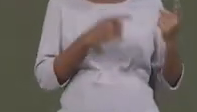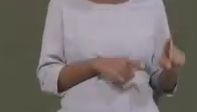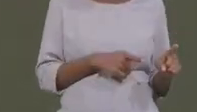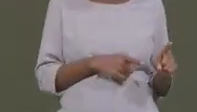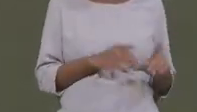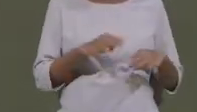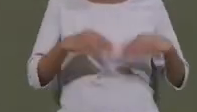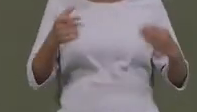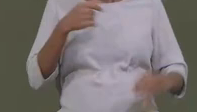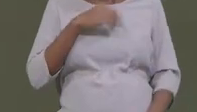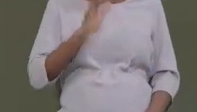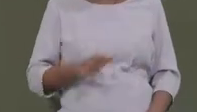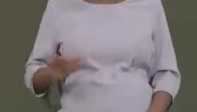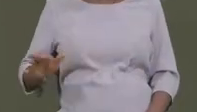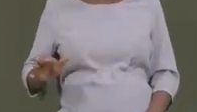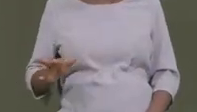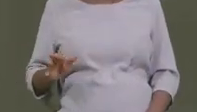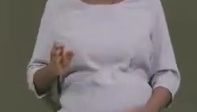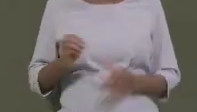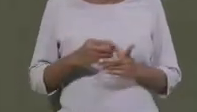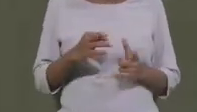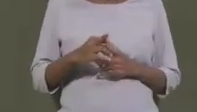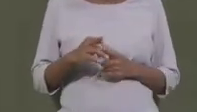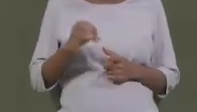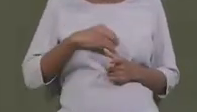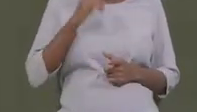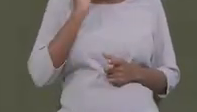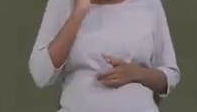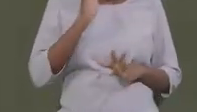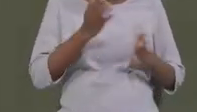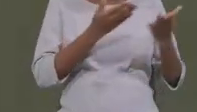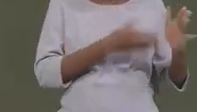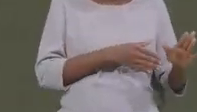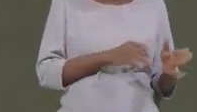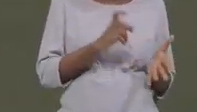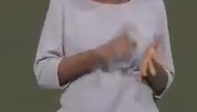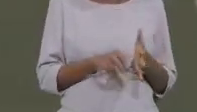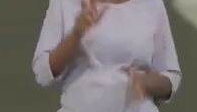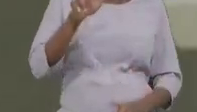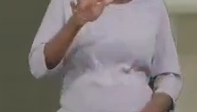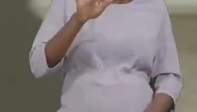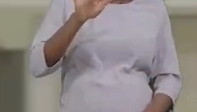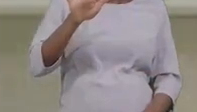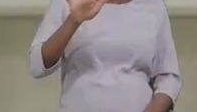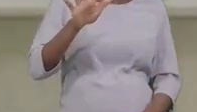Si ça n'arrive pas, donne-moi des enfants. Ou c'est fini, je meurs.